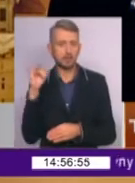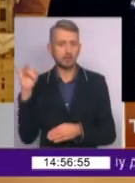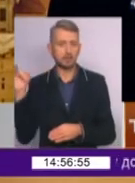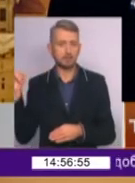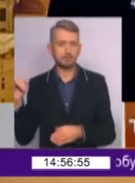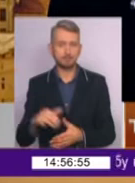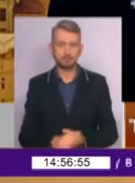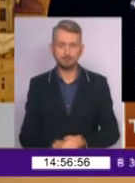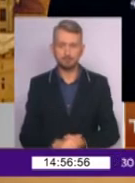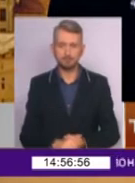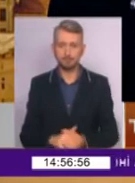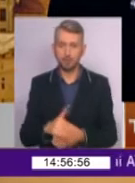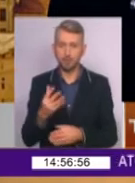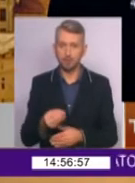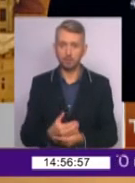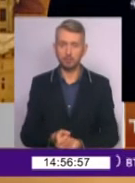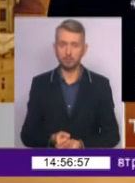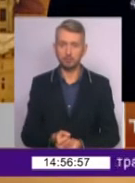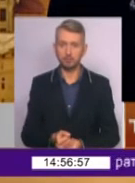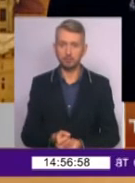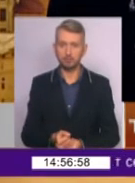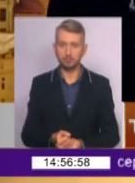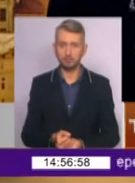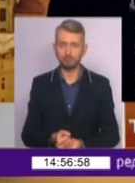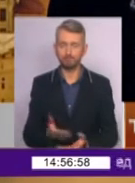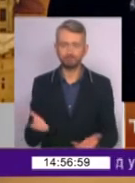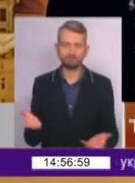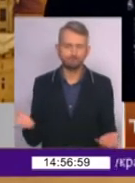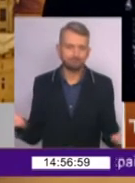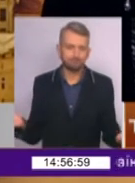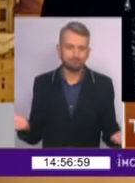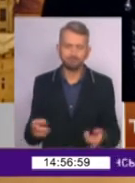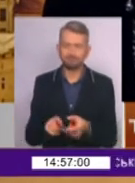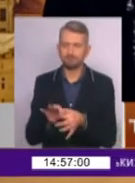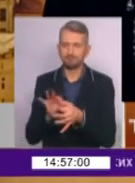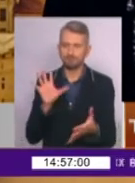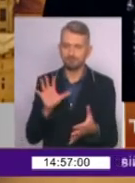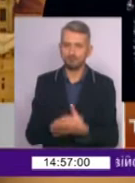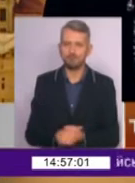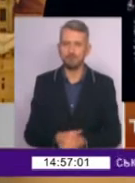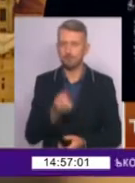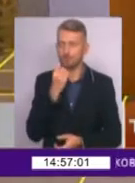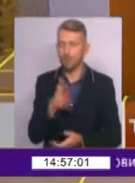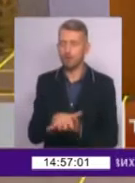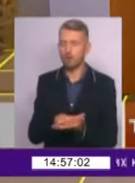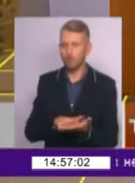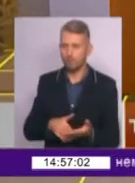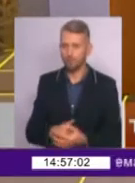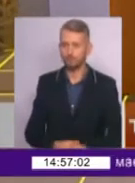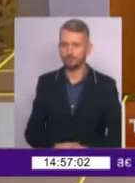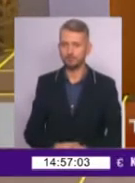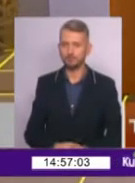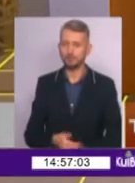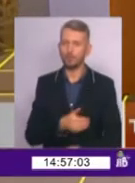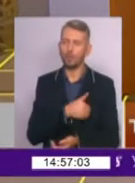Доброго дня. Зірвався телефонний дзвінок. Добре, продовжимо.